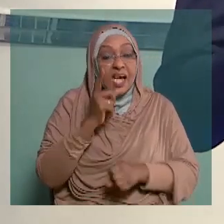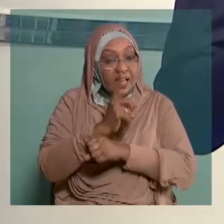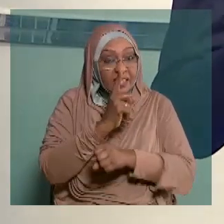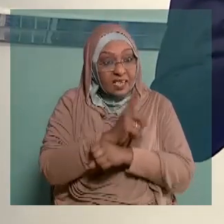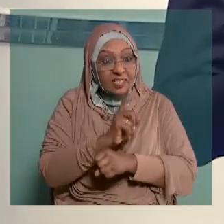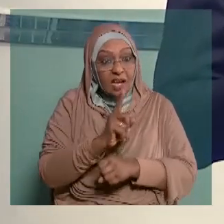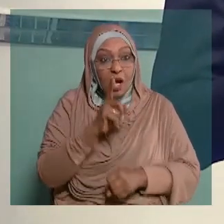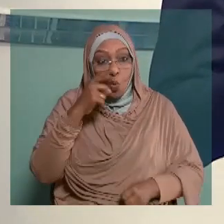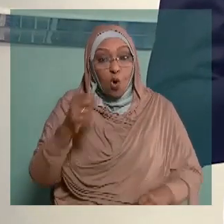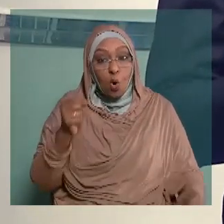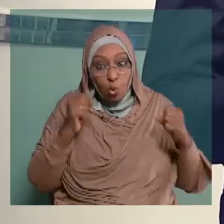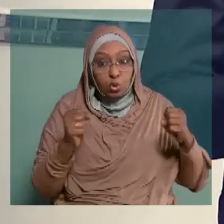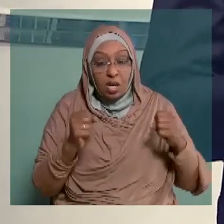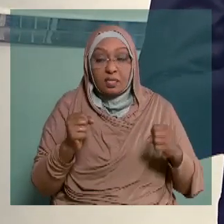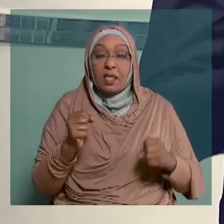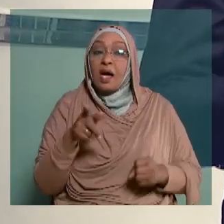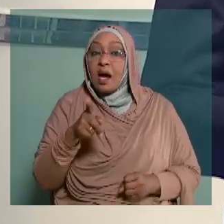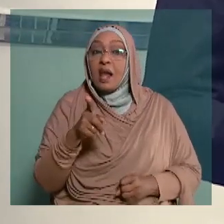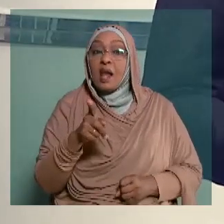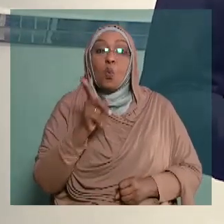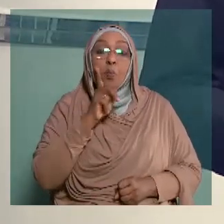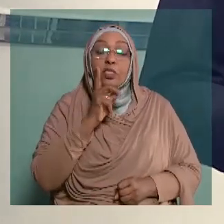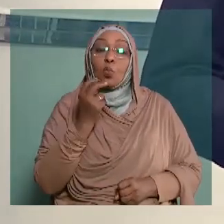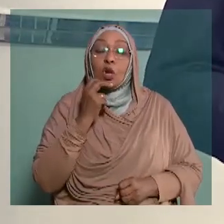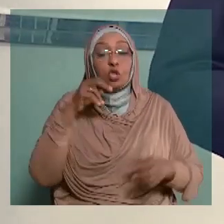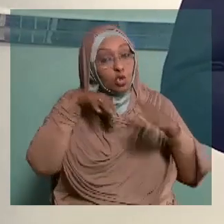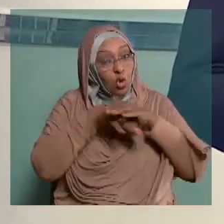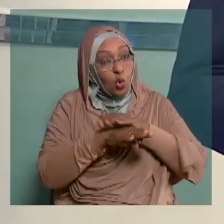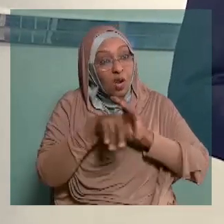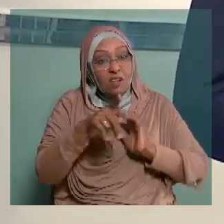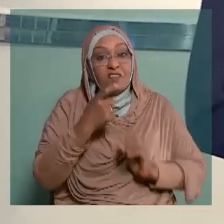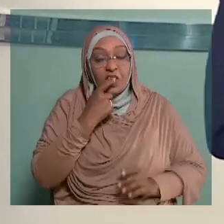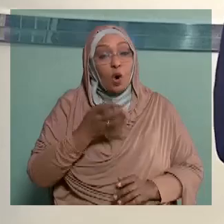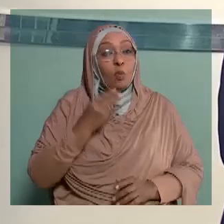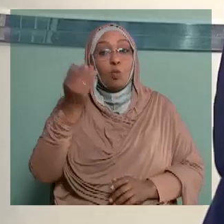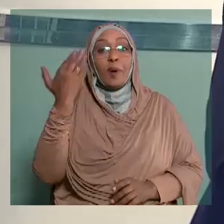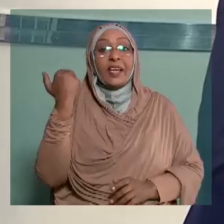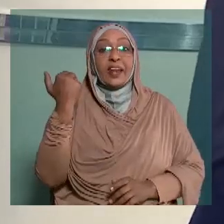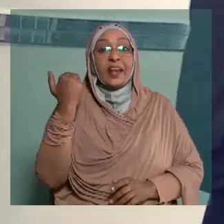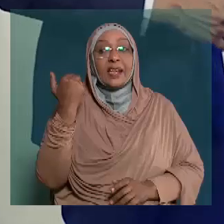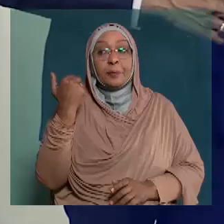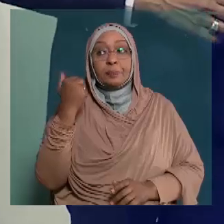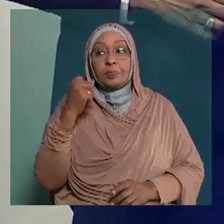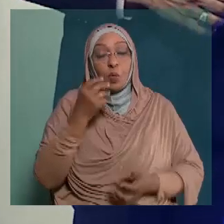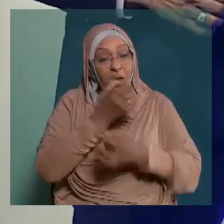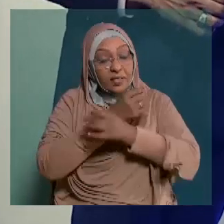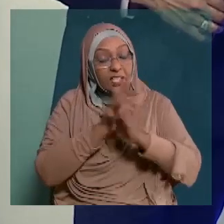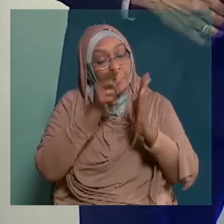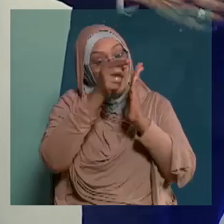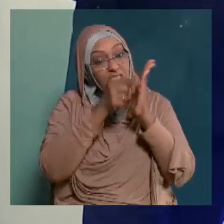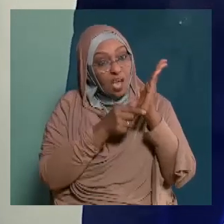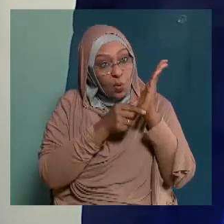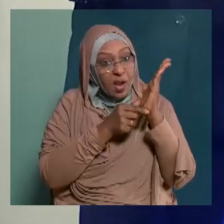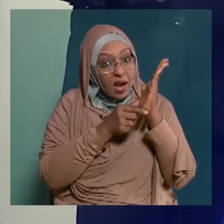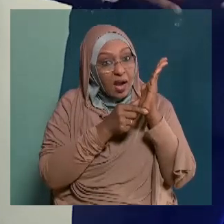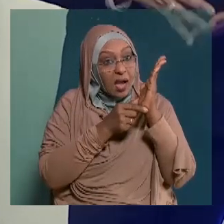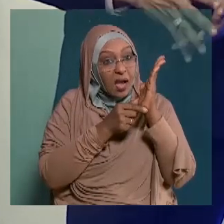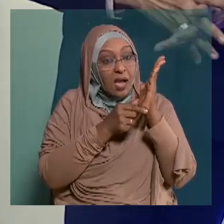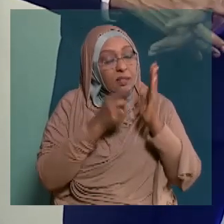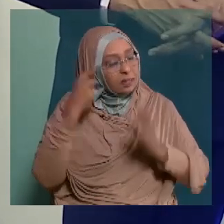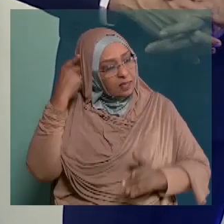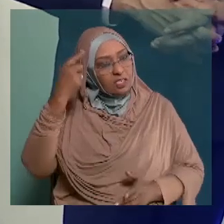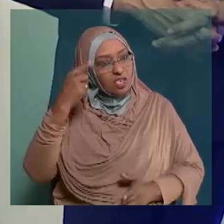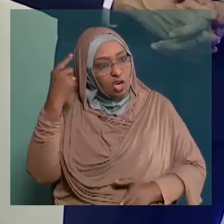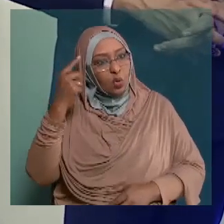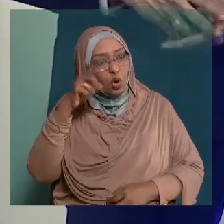أقصد قدرة الطالب في الدخول إلى دائرة الإنتاج من عمر مبكر. أختتم مرغني هذه الزاوية بقوله: تذكروا ما